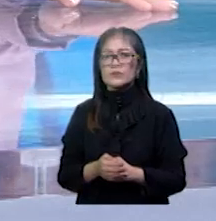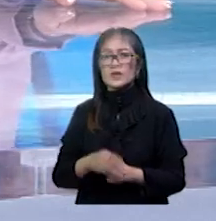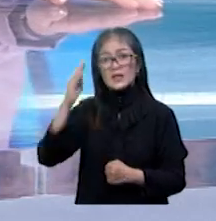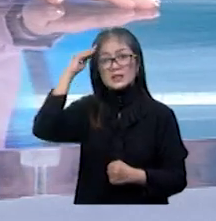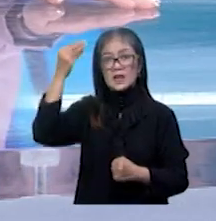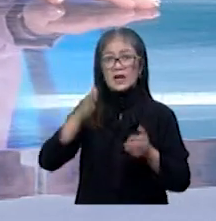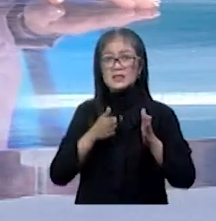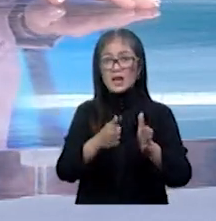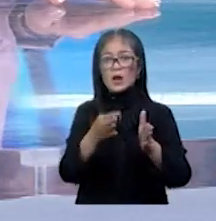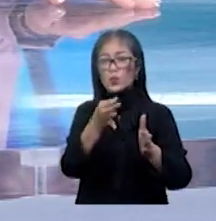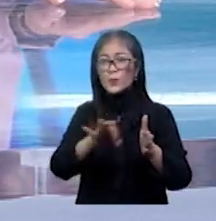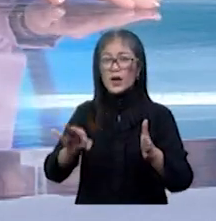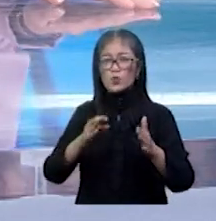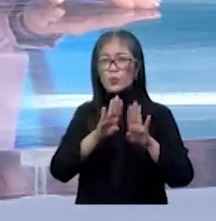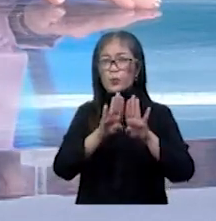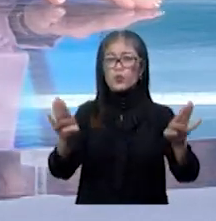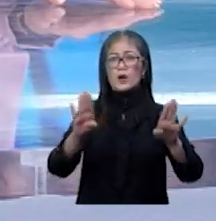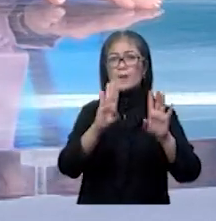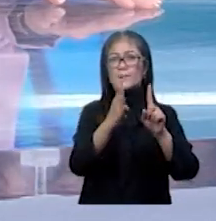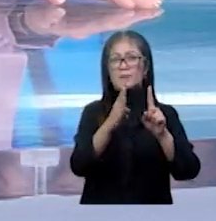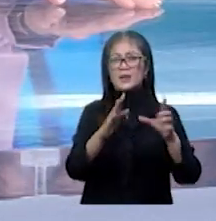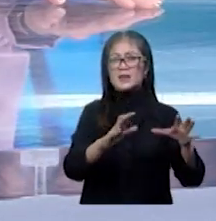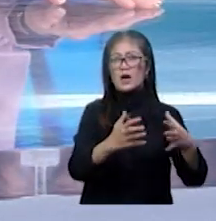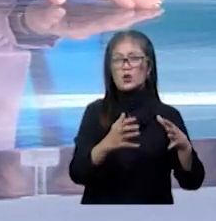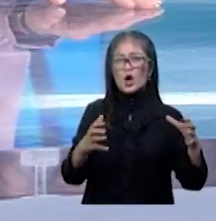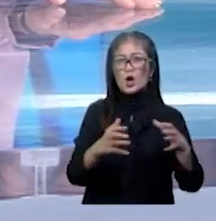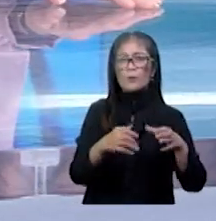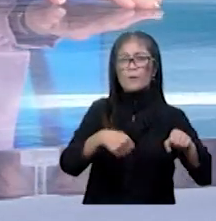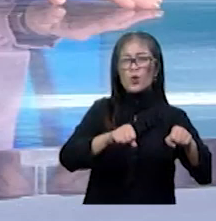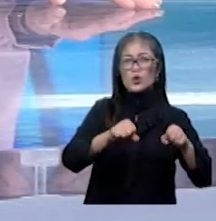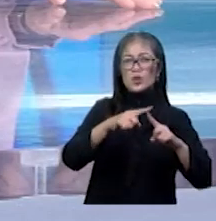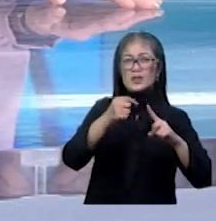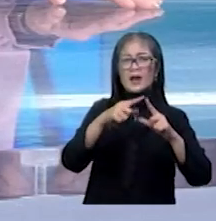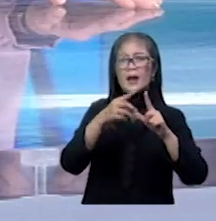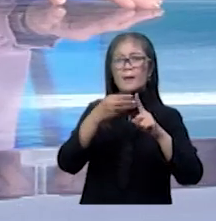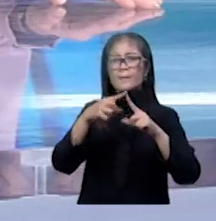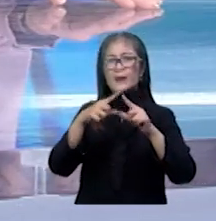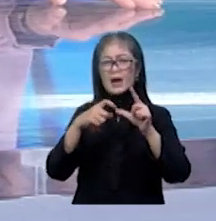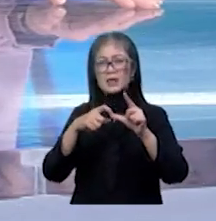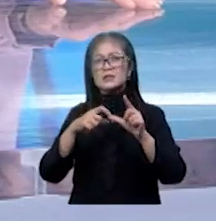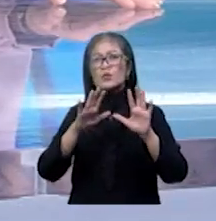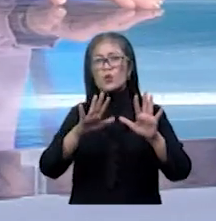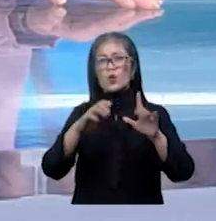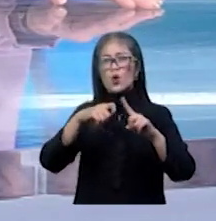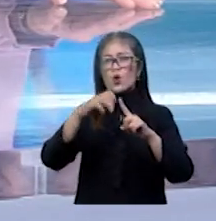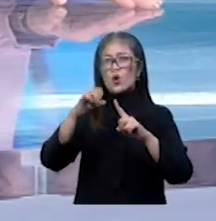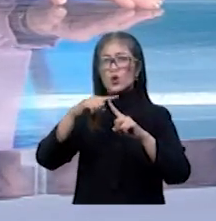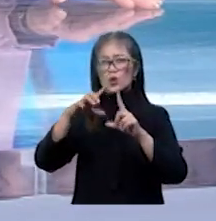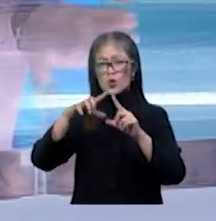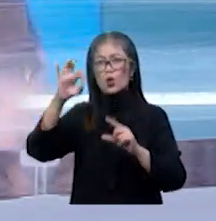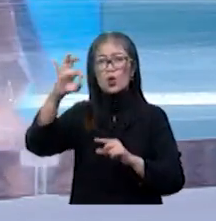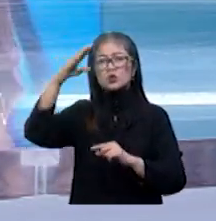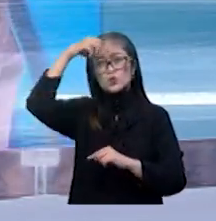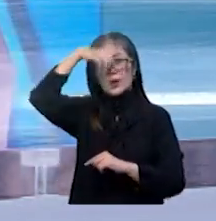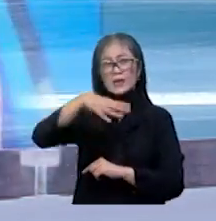Rencana membuka jalur baru 14 anggota klub motor Trabas di Kabupaten 50 Koto di Sumatera Barat terjebak di dalam hutan